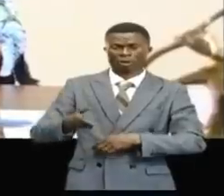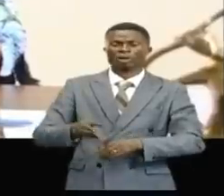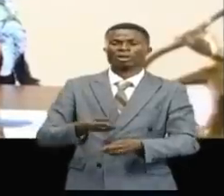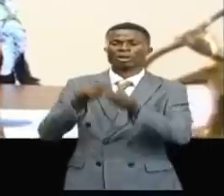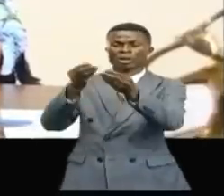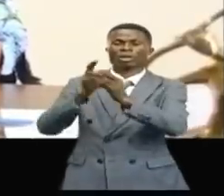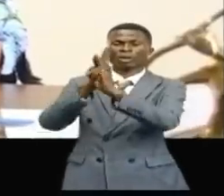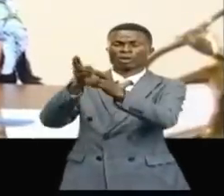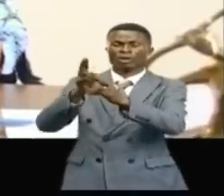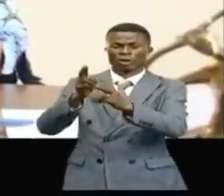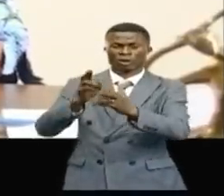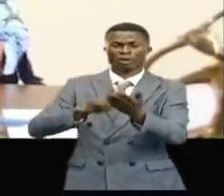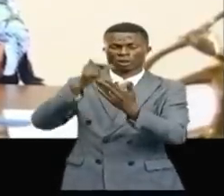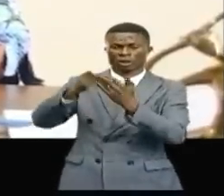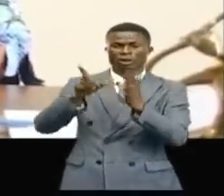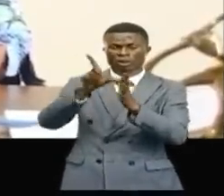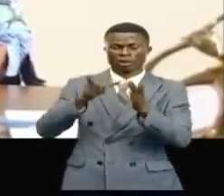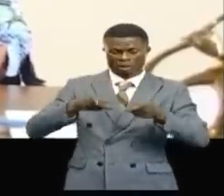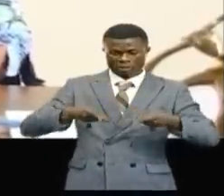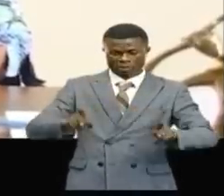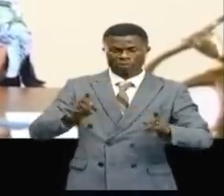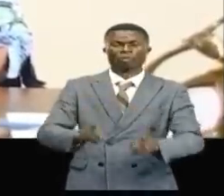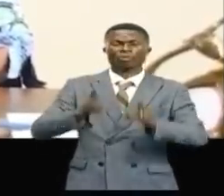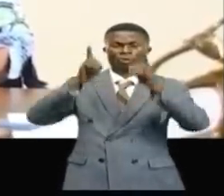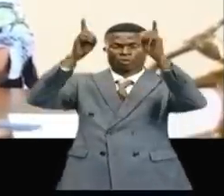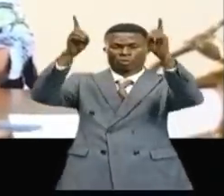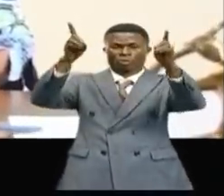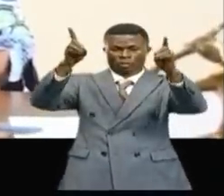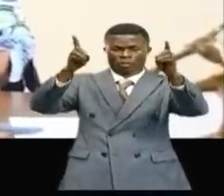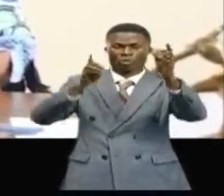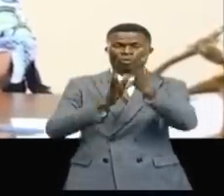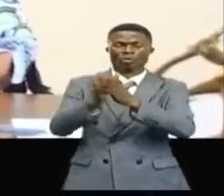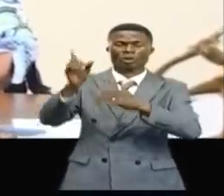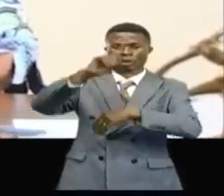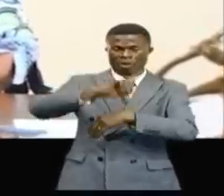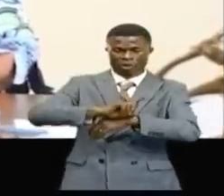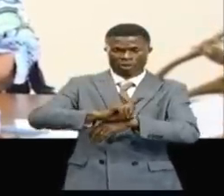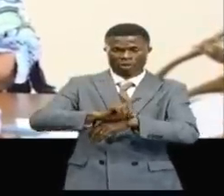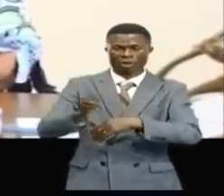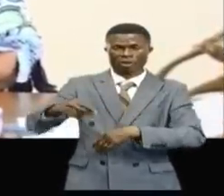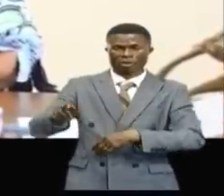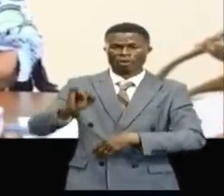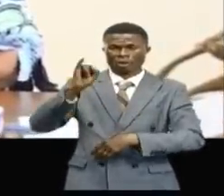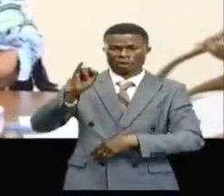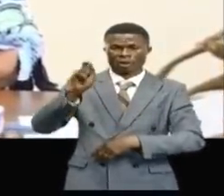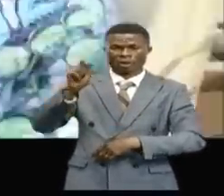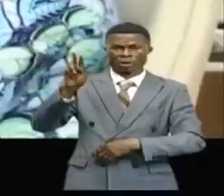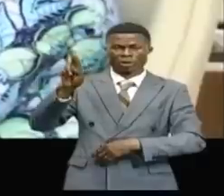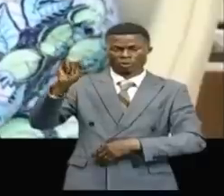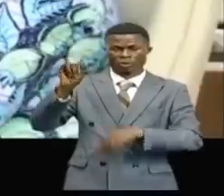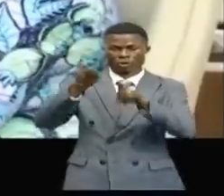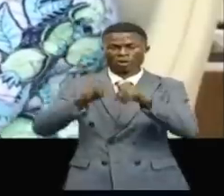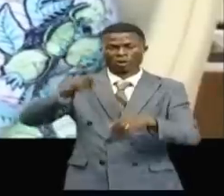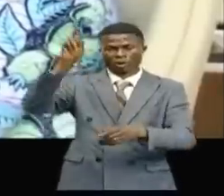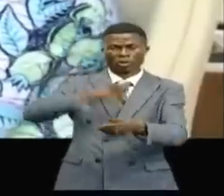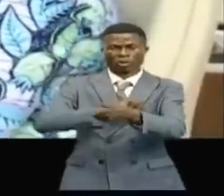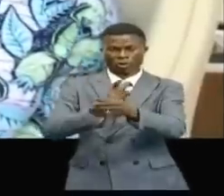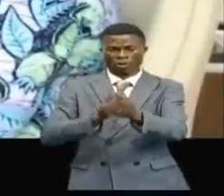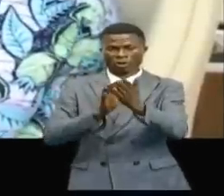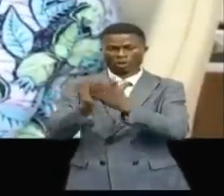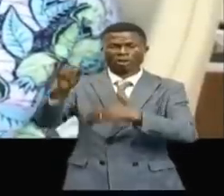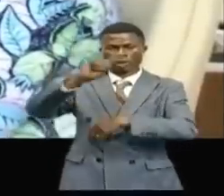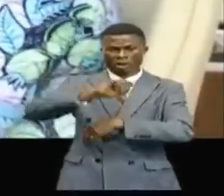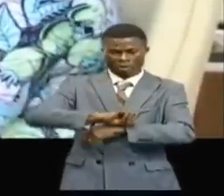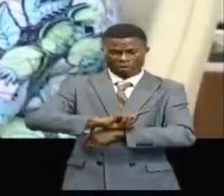présenté au Conseil le projet de loi autorisant la prorogation de l'état de siège dans les provinces de l'Ituri et du Nord Kivu pour une période de 15